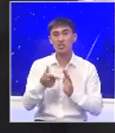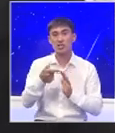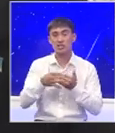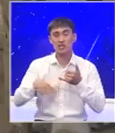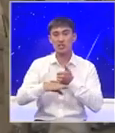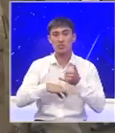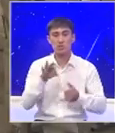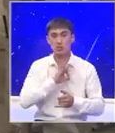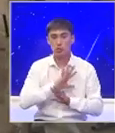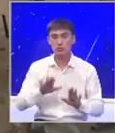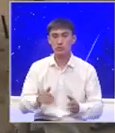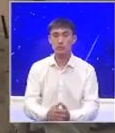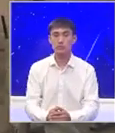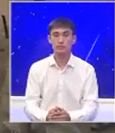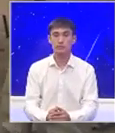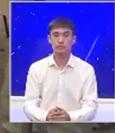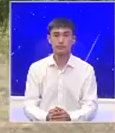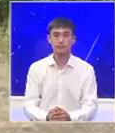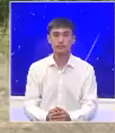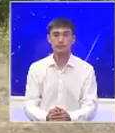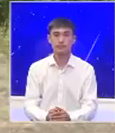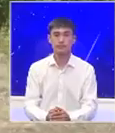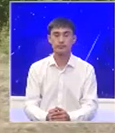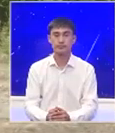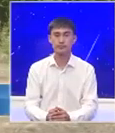гектаров неиспользуемых земель.